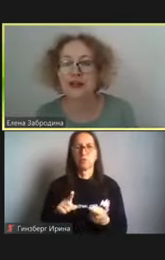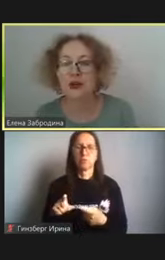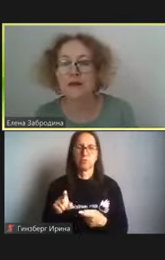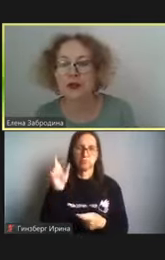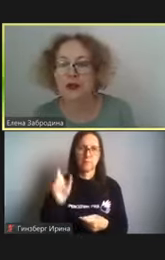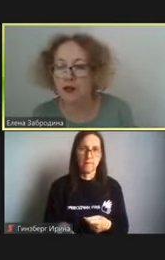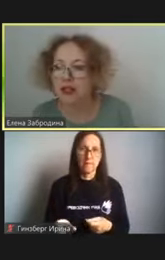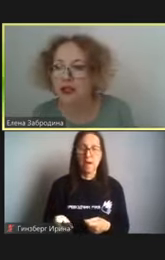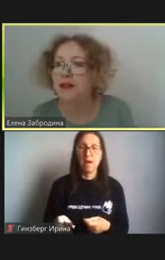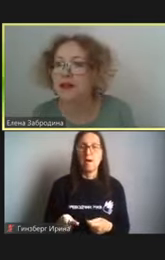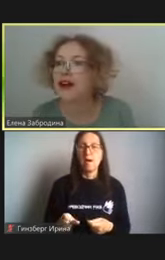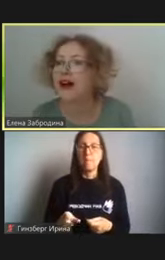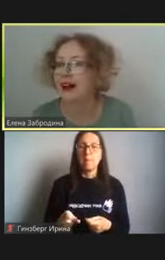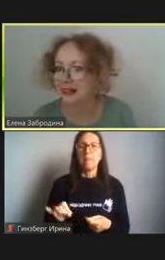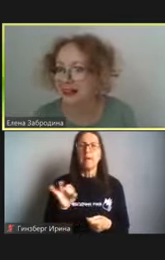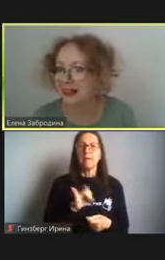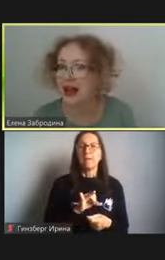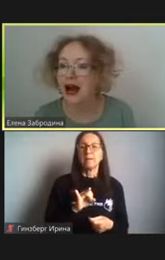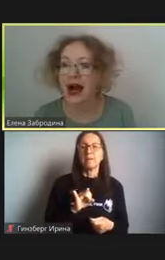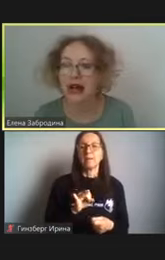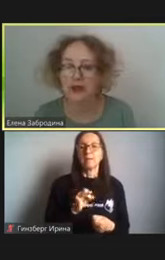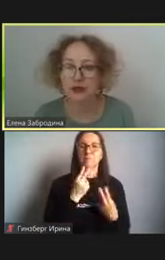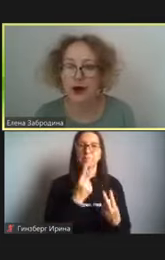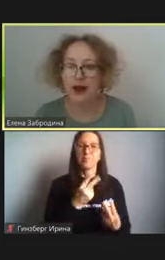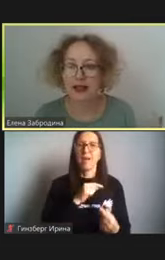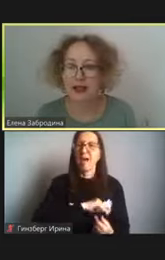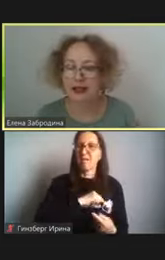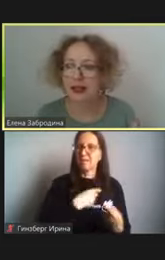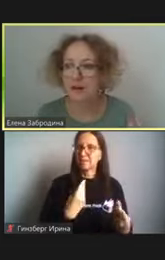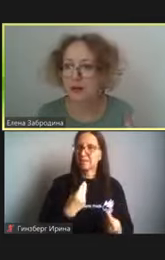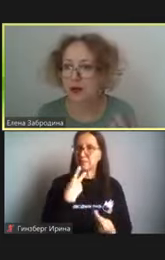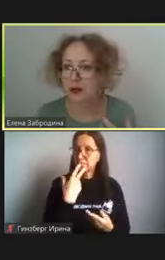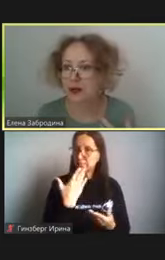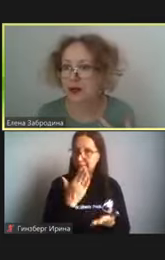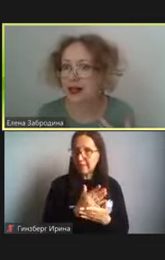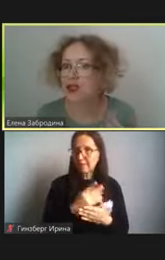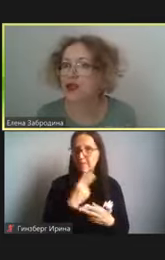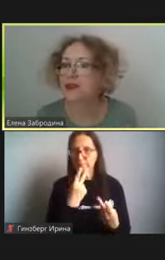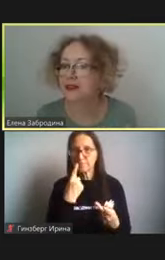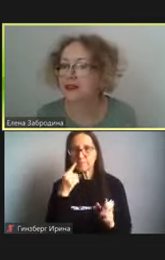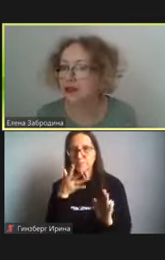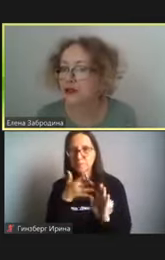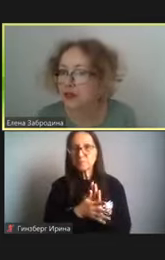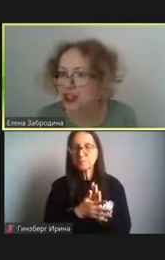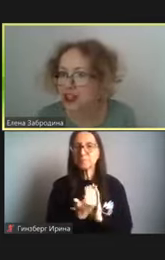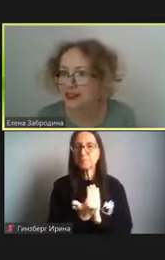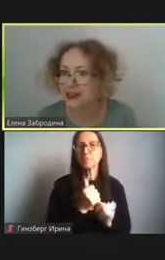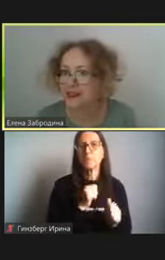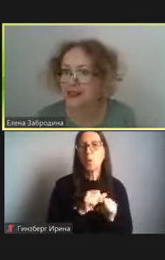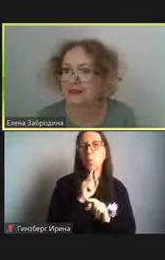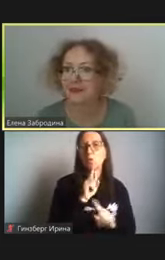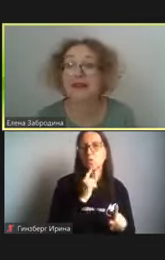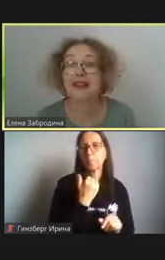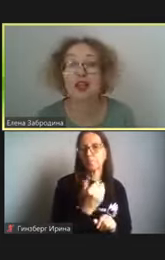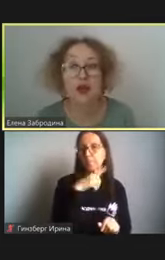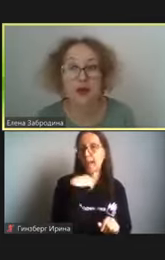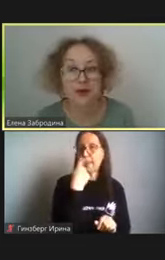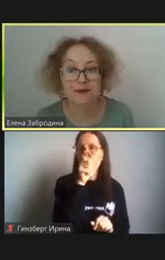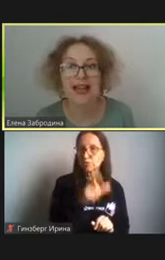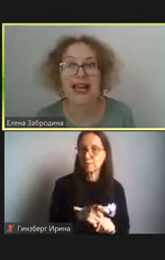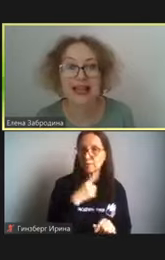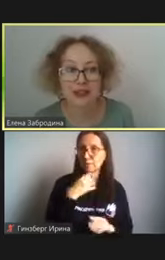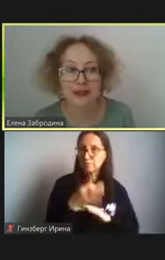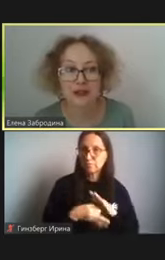человека, о котором мы узнаем о его характере, о его каких-то, ну, как бы, особенностях его личности.